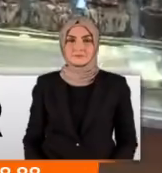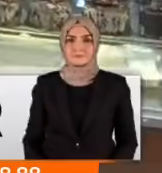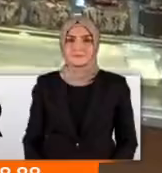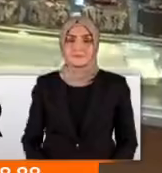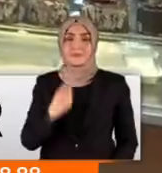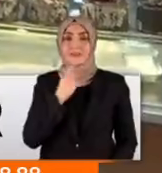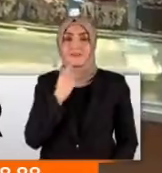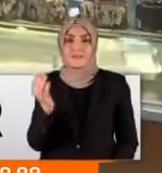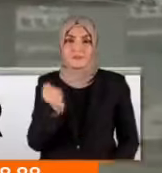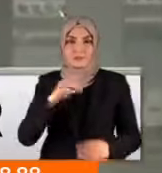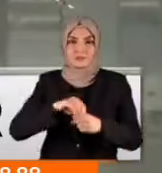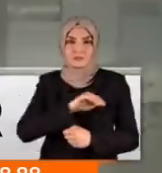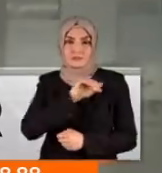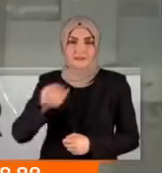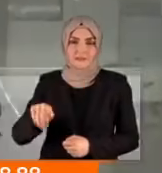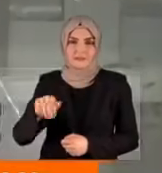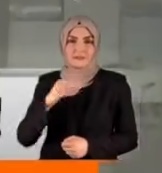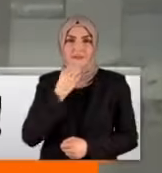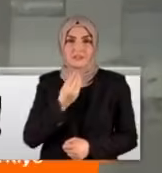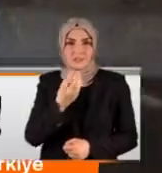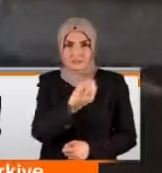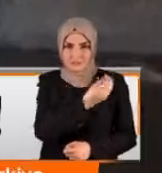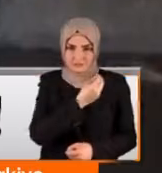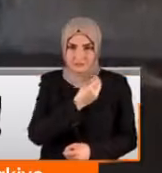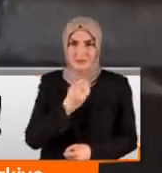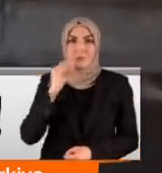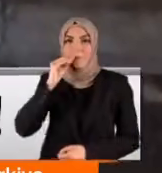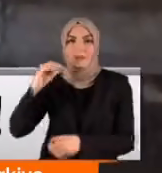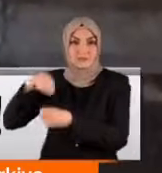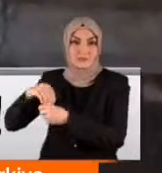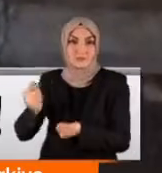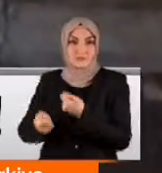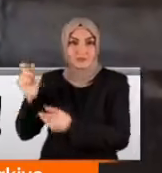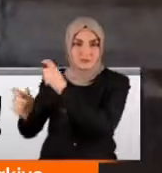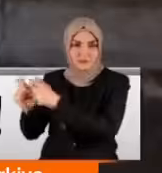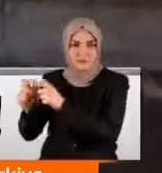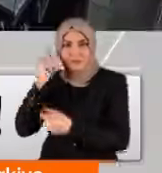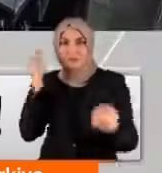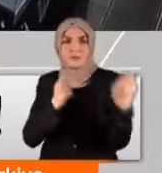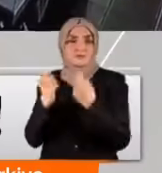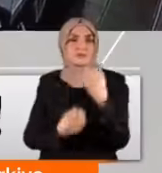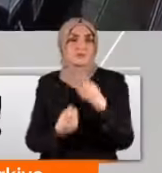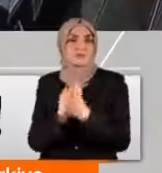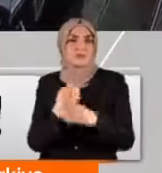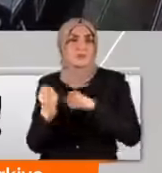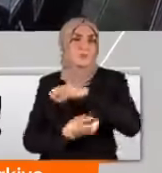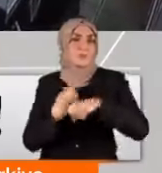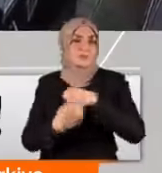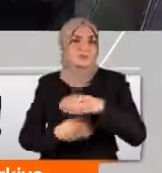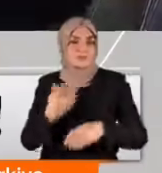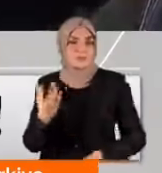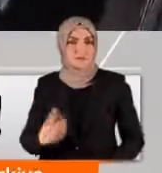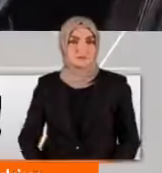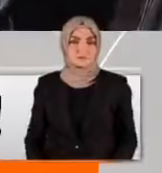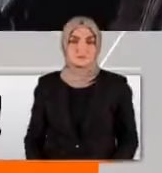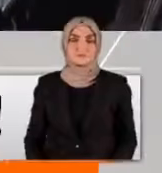vurdum tatlı almaya gelen gençlerle pastane çalışanlar arasında tartışma çıktı ortalık Savaş alanına döndü hepsi bir arada olmuş